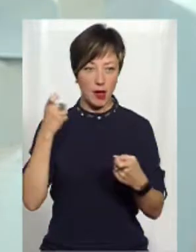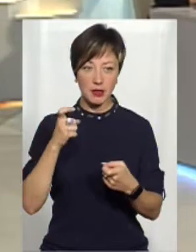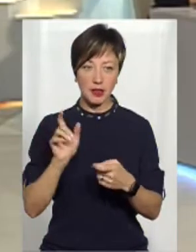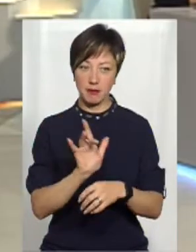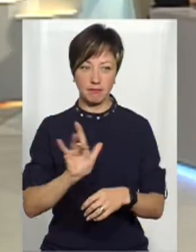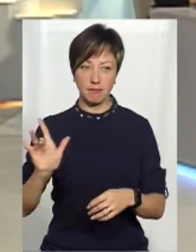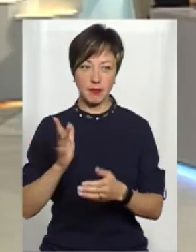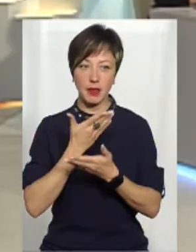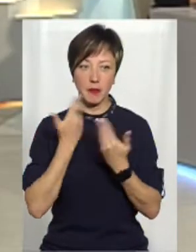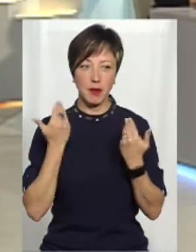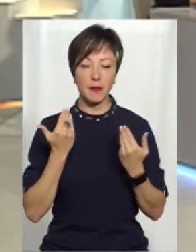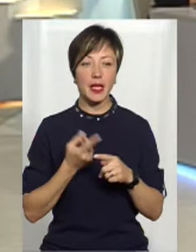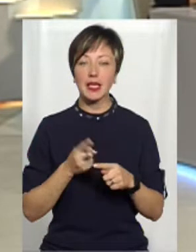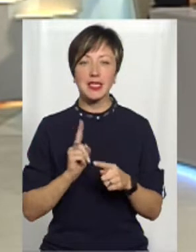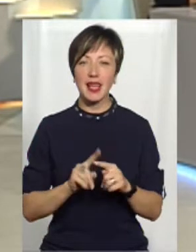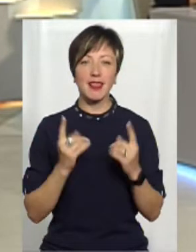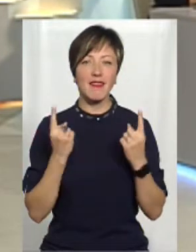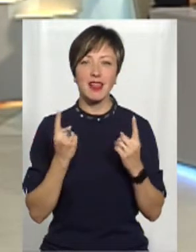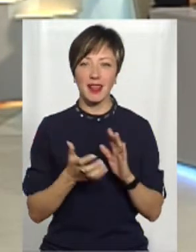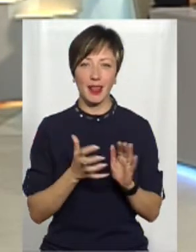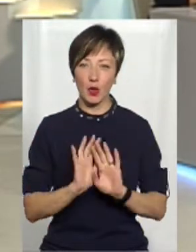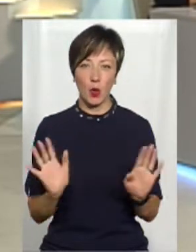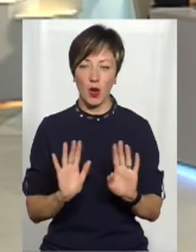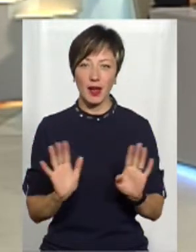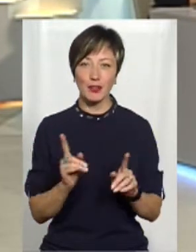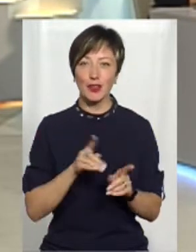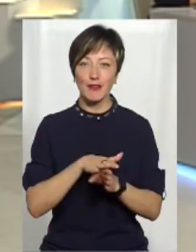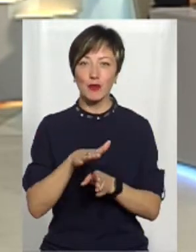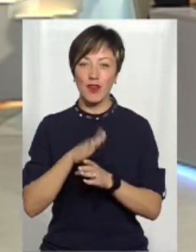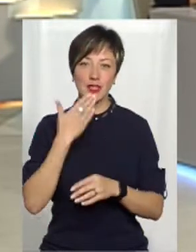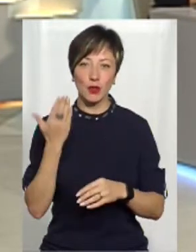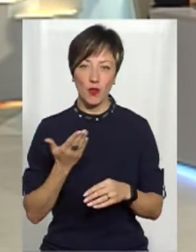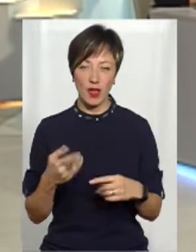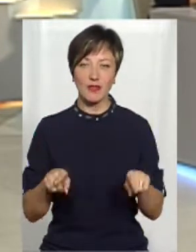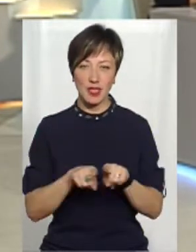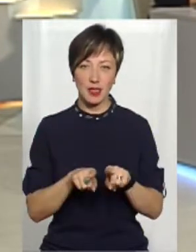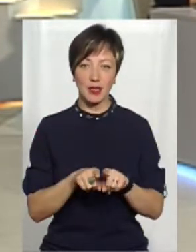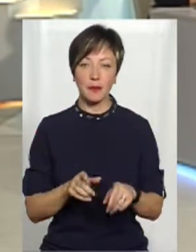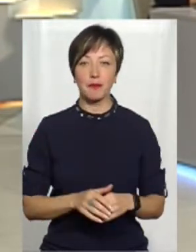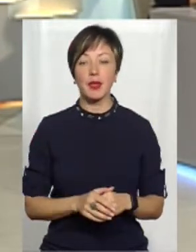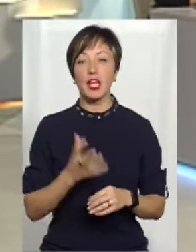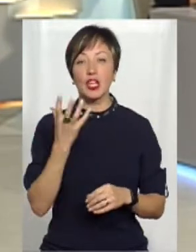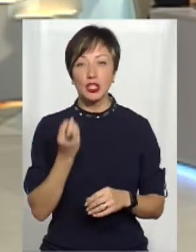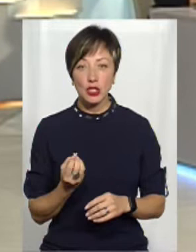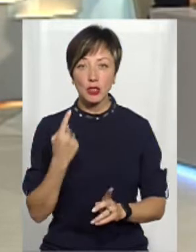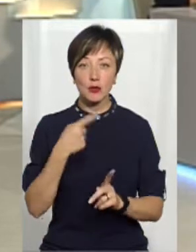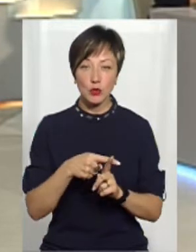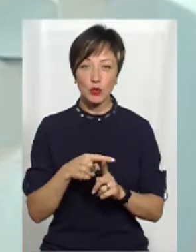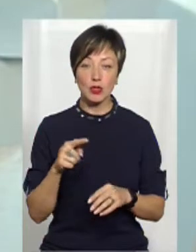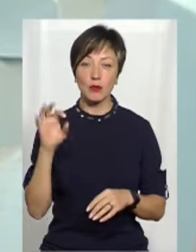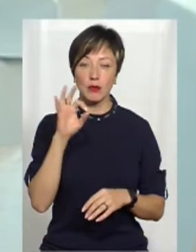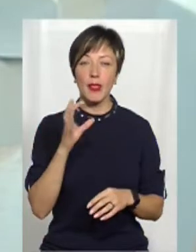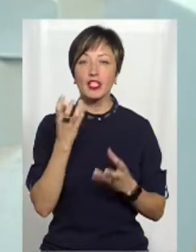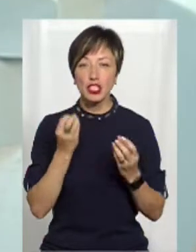нього не зазначена. Це не такий великий недолік, як те, що не відбувається звітування все-таки. І ще, крім того, ще про